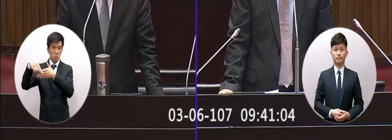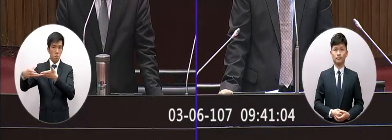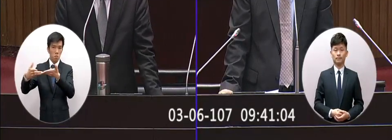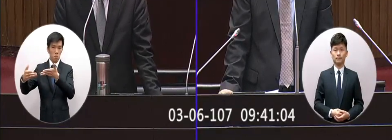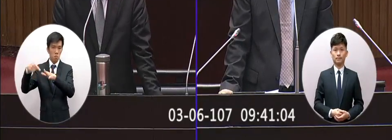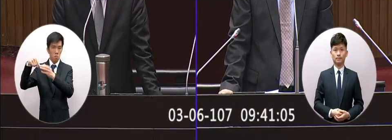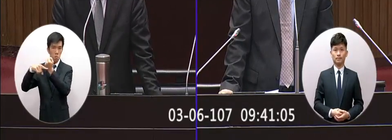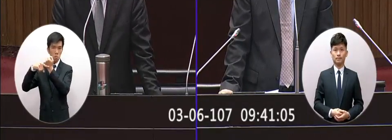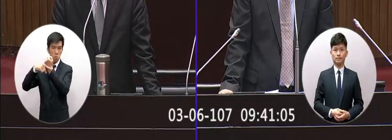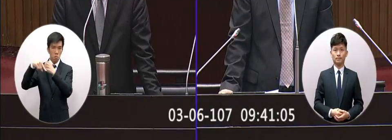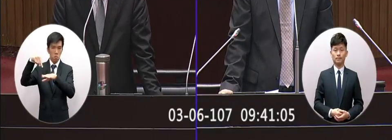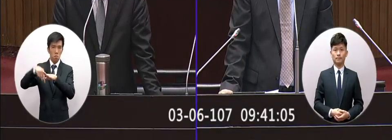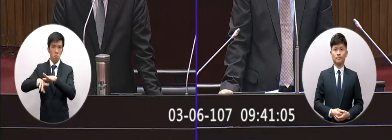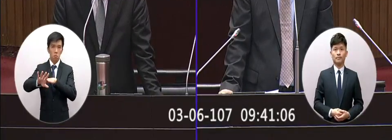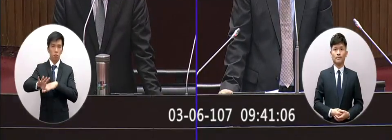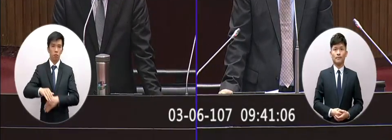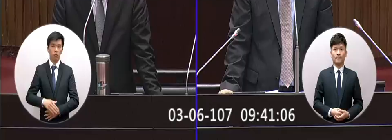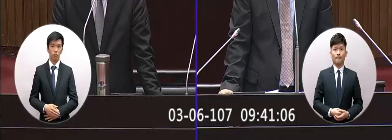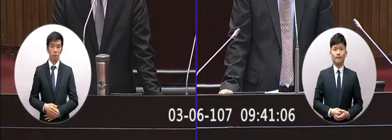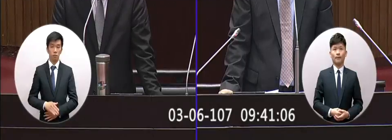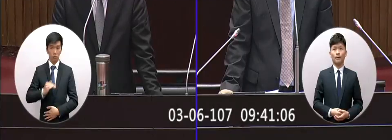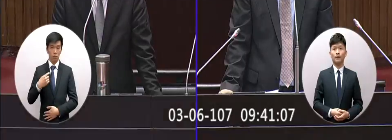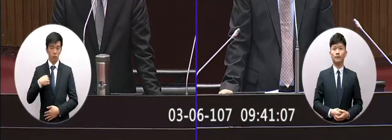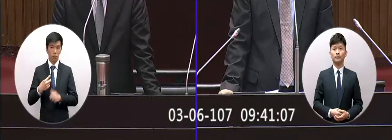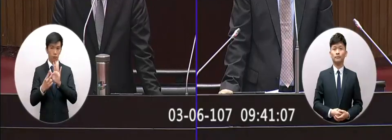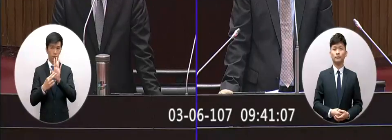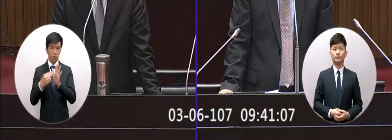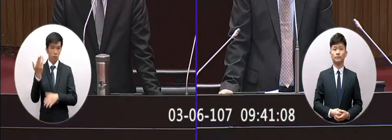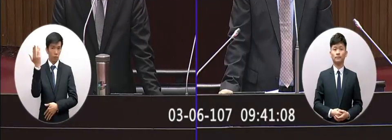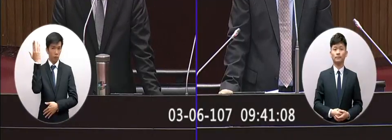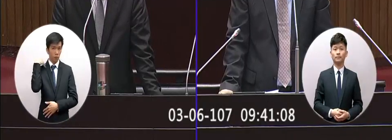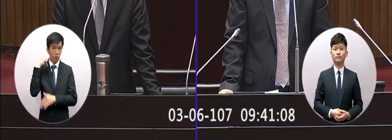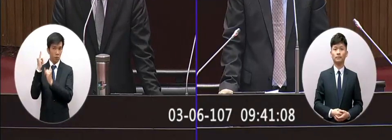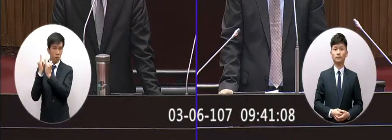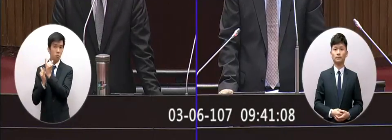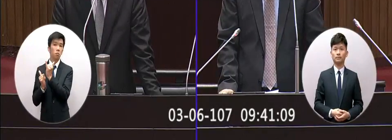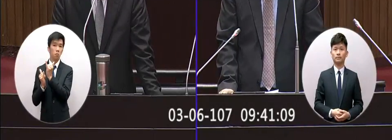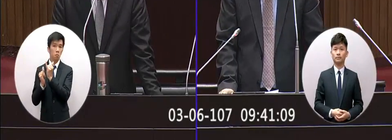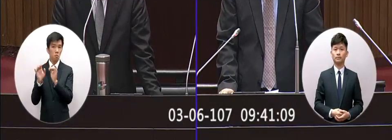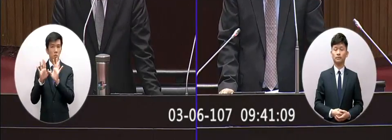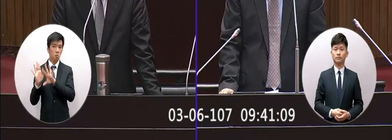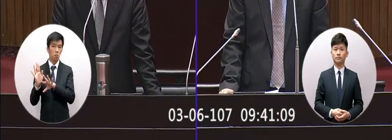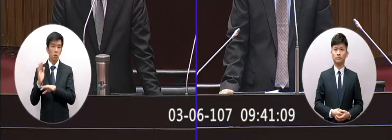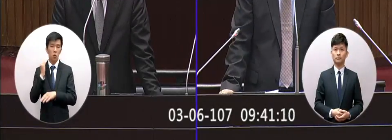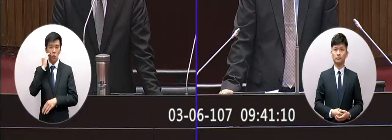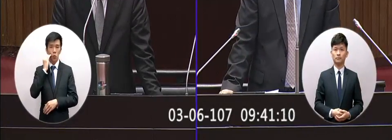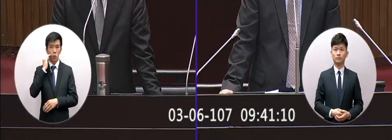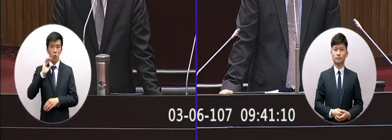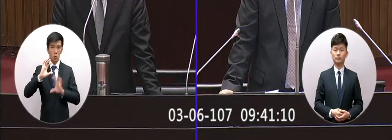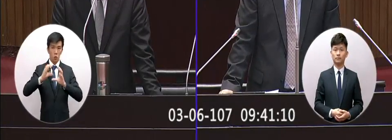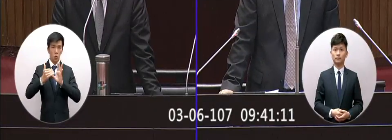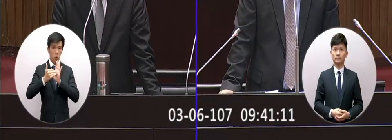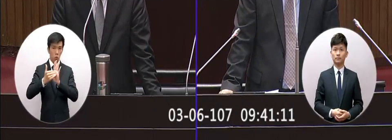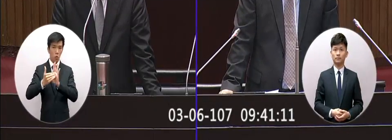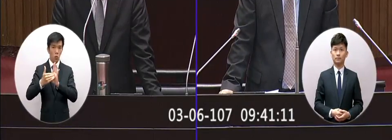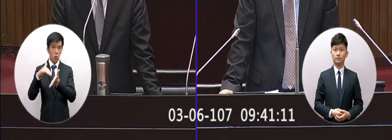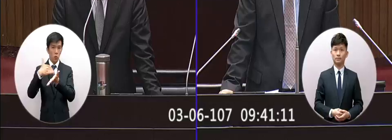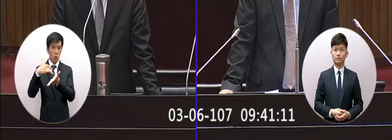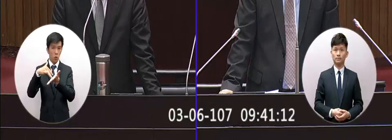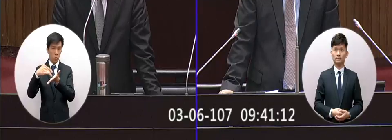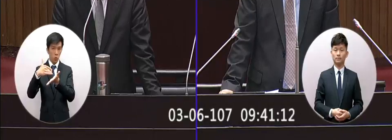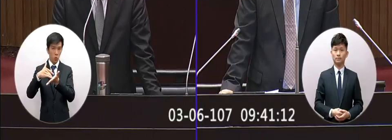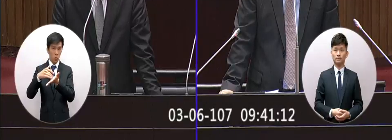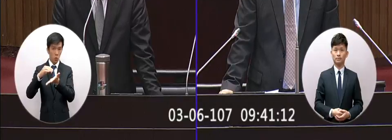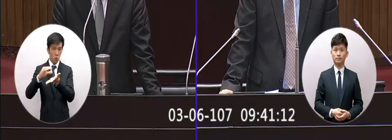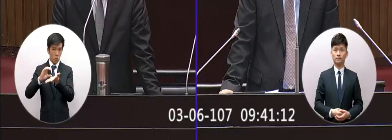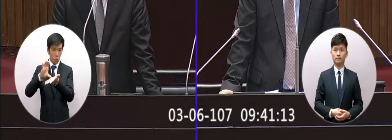不过我们必须要讲哈，在历史上啊，如果说他的国防军费预算比较高，他就会打胜仗的